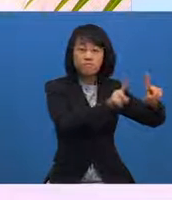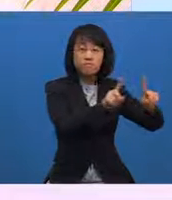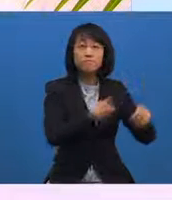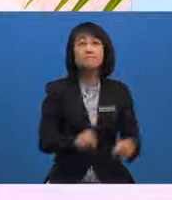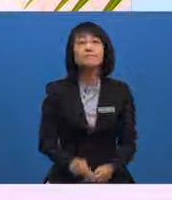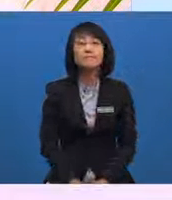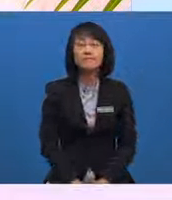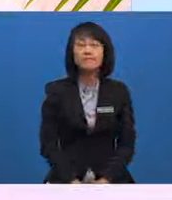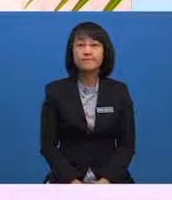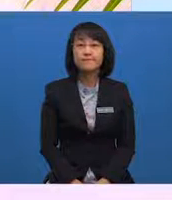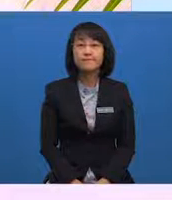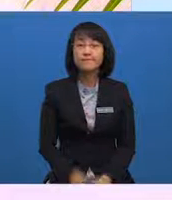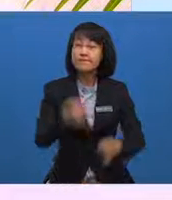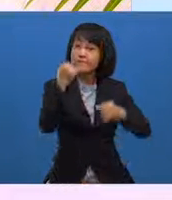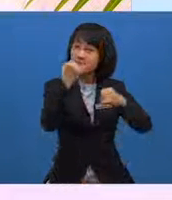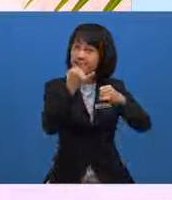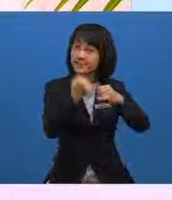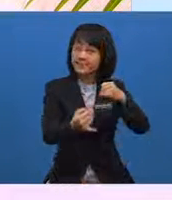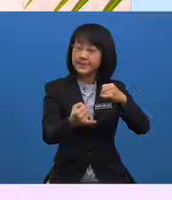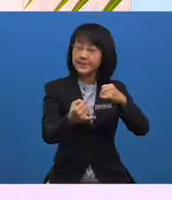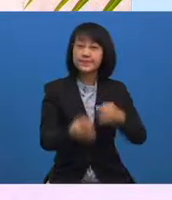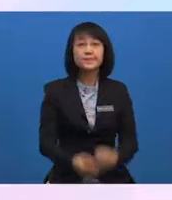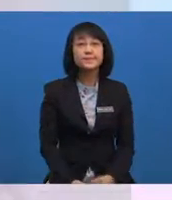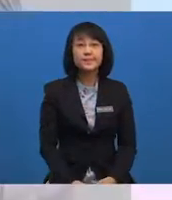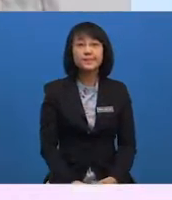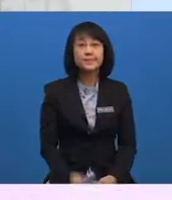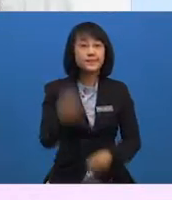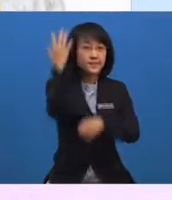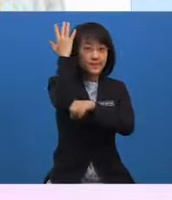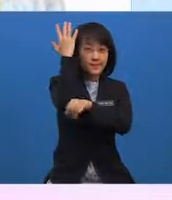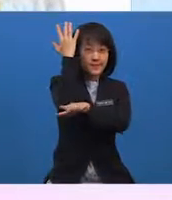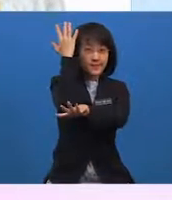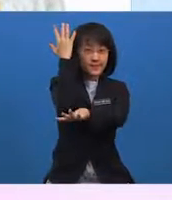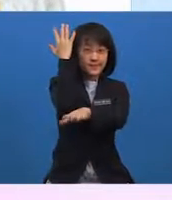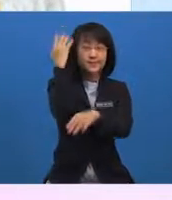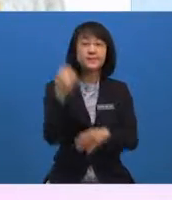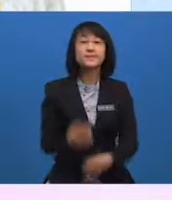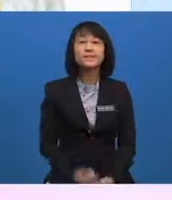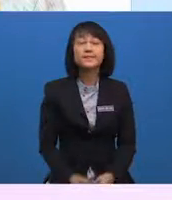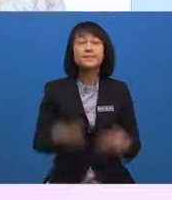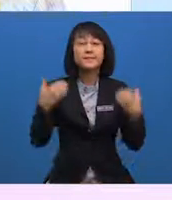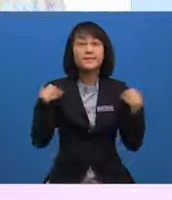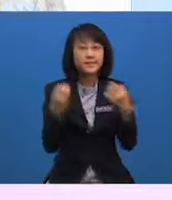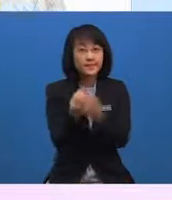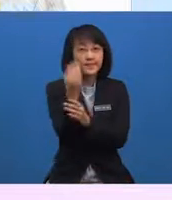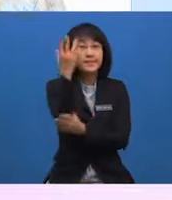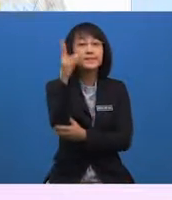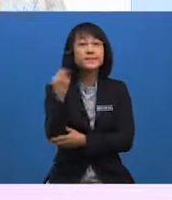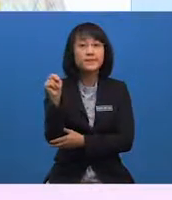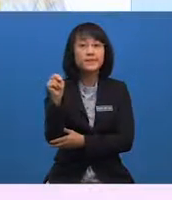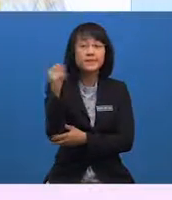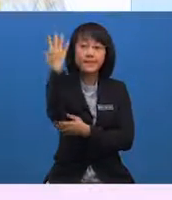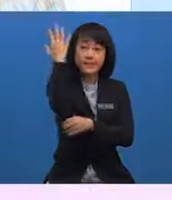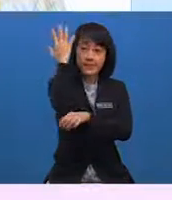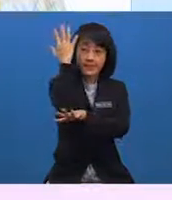bunga. Akhir sekali ialah bahagian akar. Ada tumbuhan yang mempunyai akar